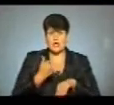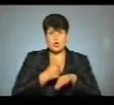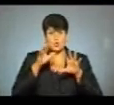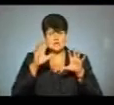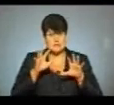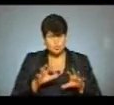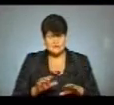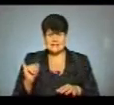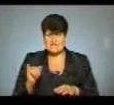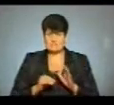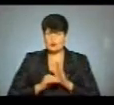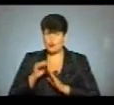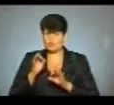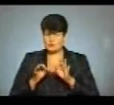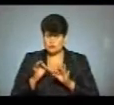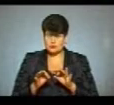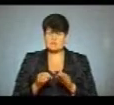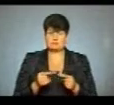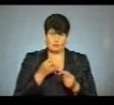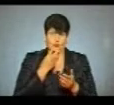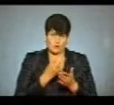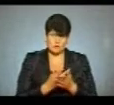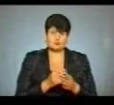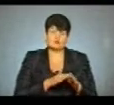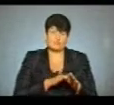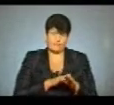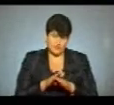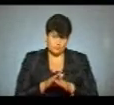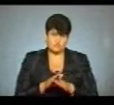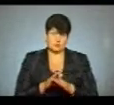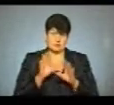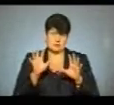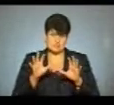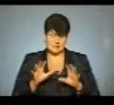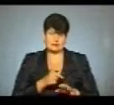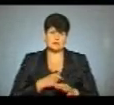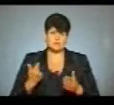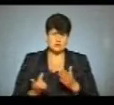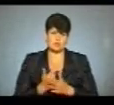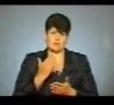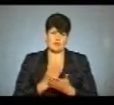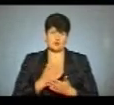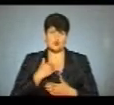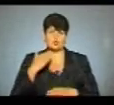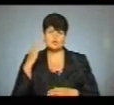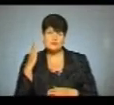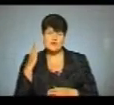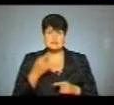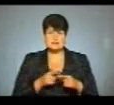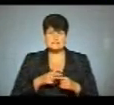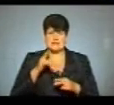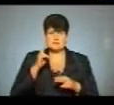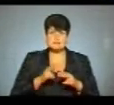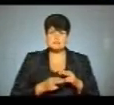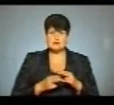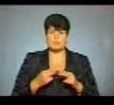Верховного судів засвідчать дотримання вимог Конституції та законів України, депутати знову мають проголосувати. На цей раз остаточно